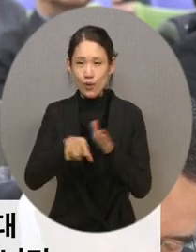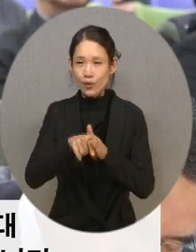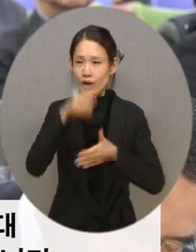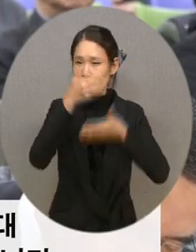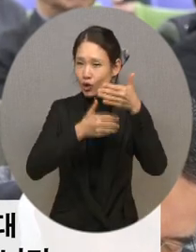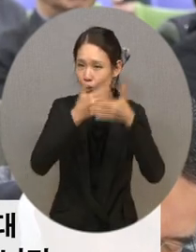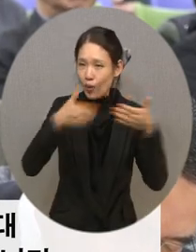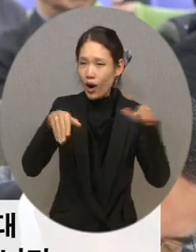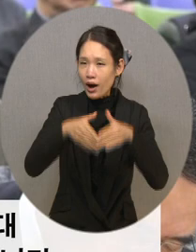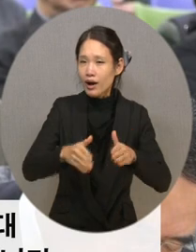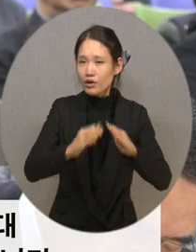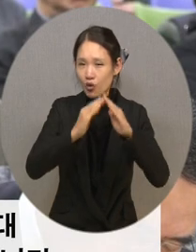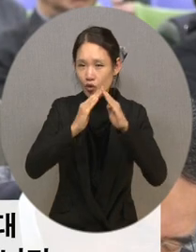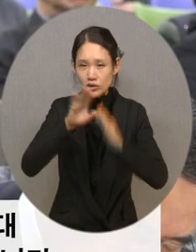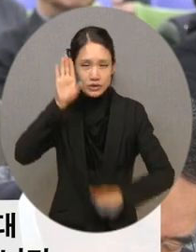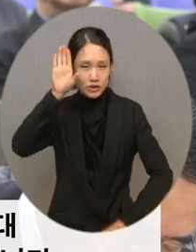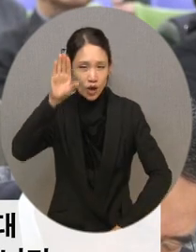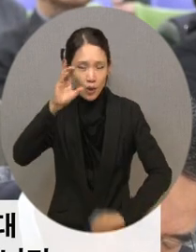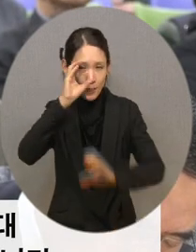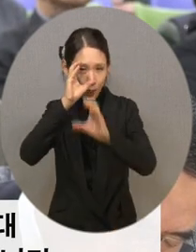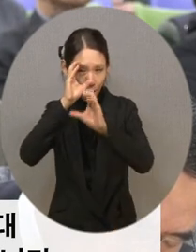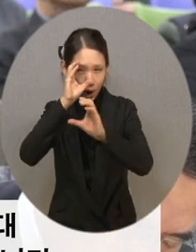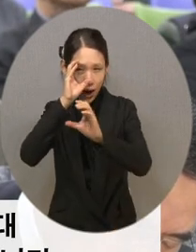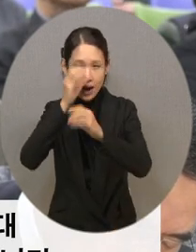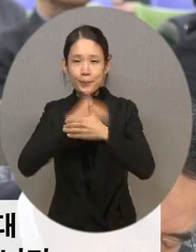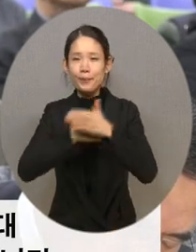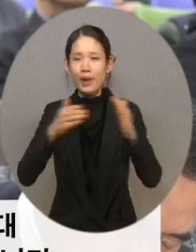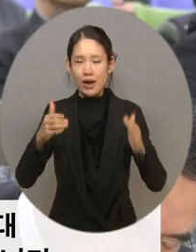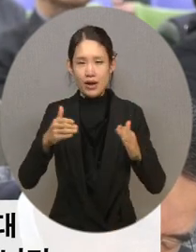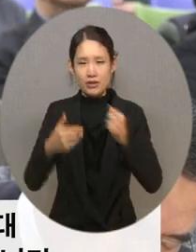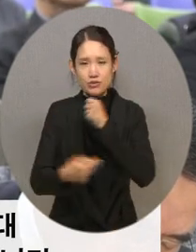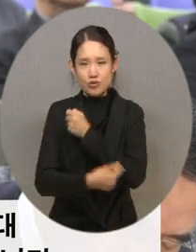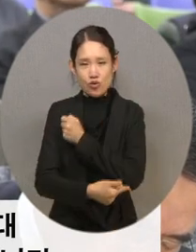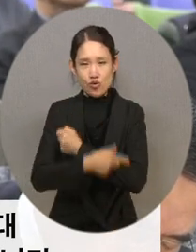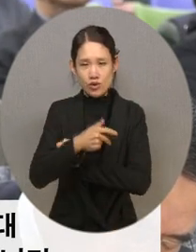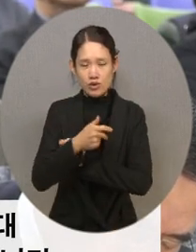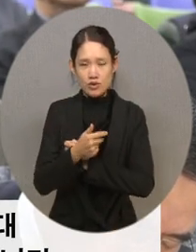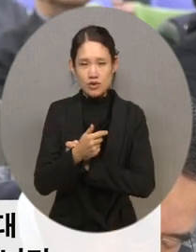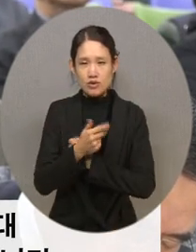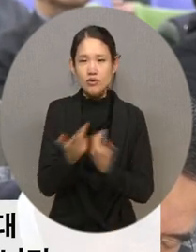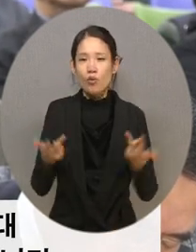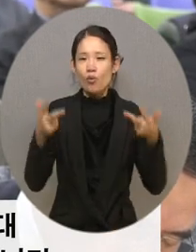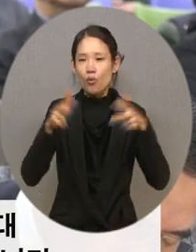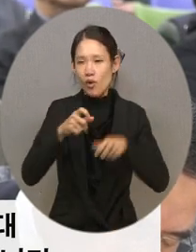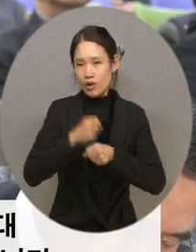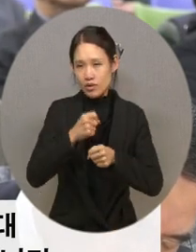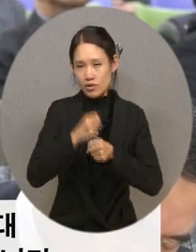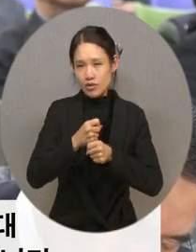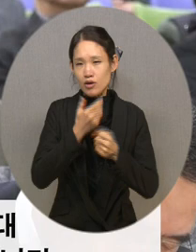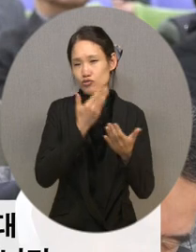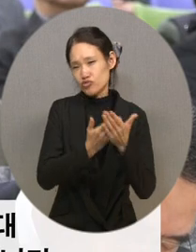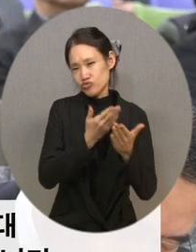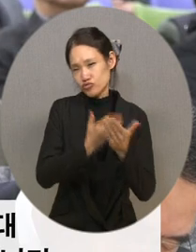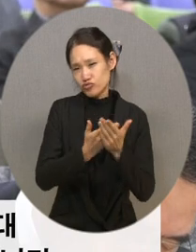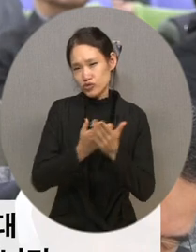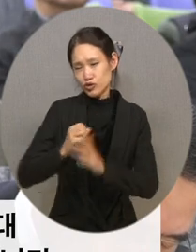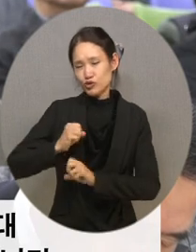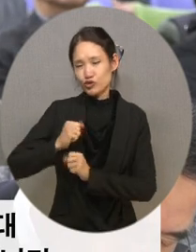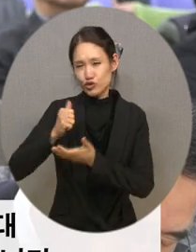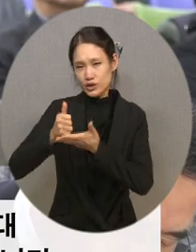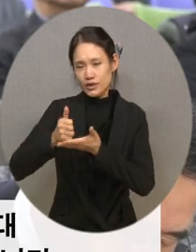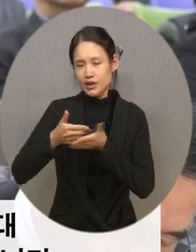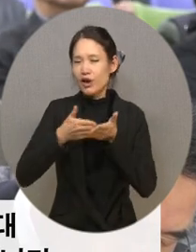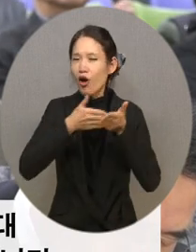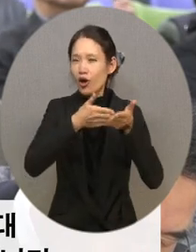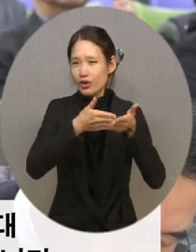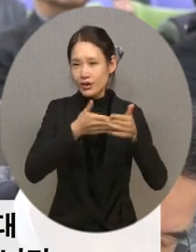건립과 전망대 일대를 말이 있는 마갈에 테마 공원으로 조정해 주실 것을 구주님께